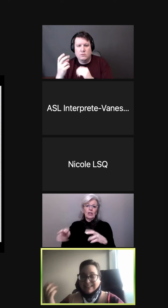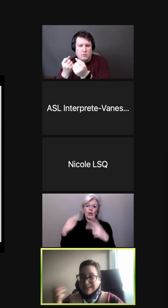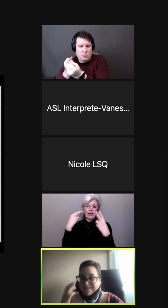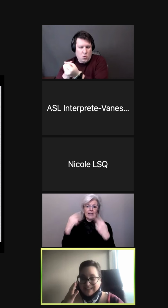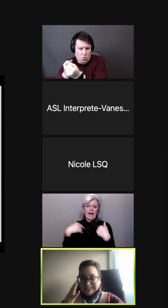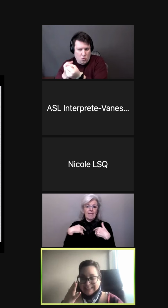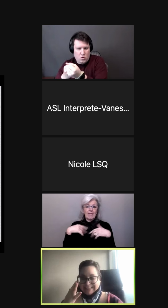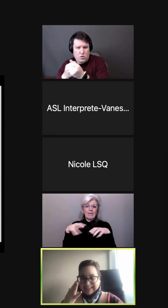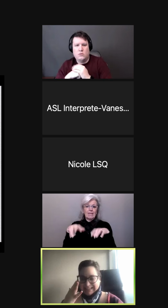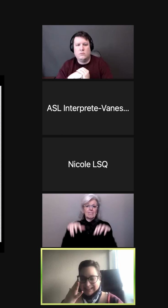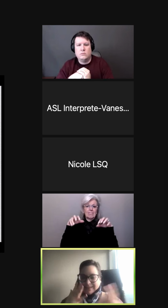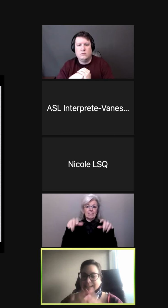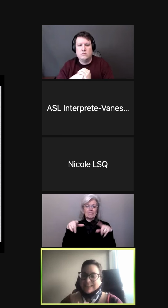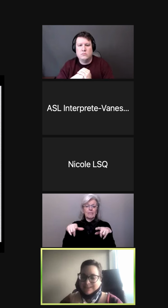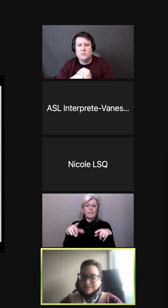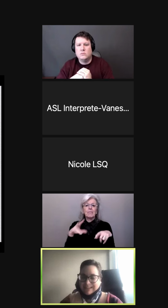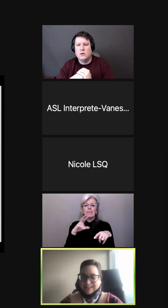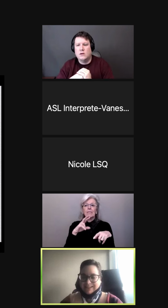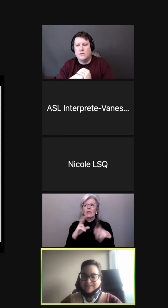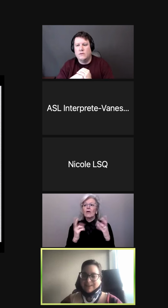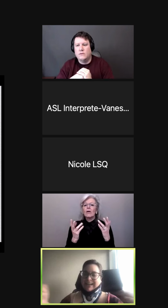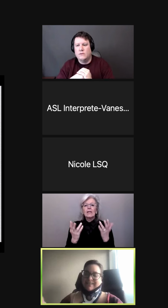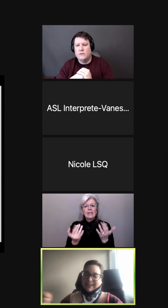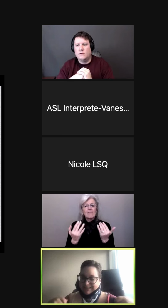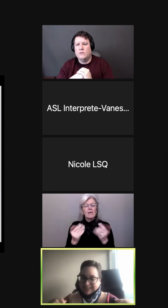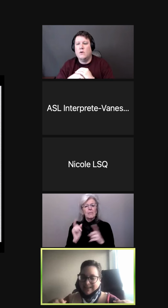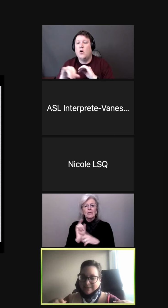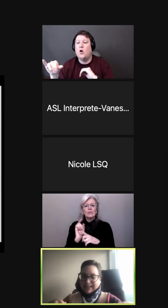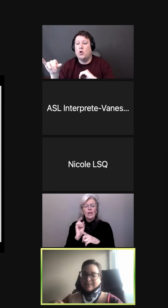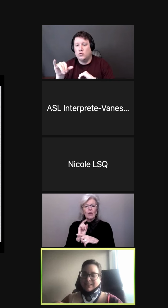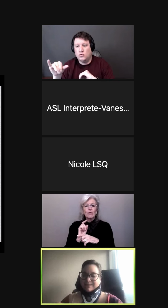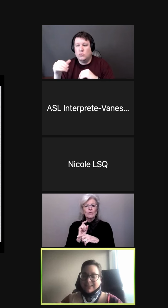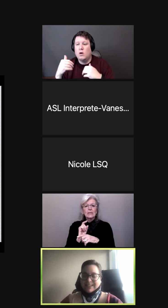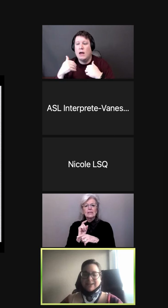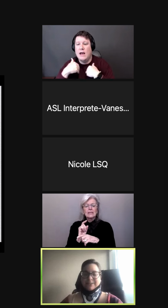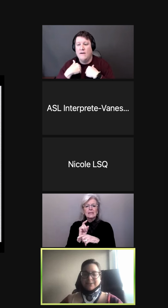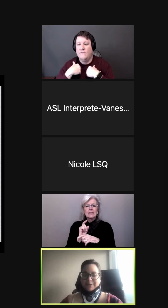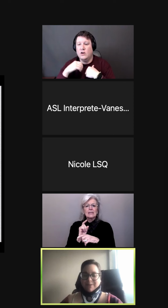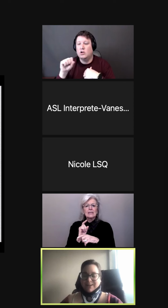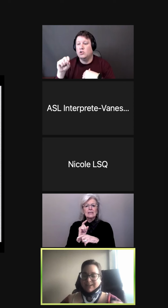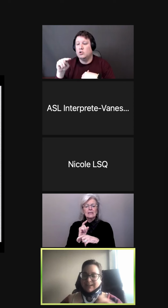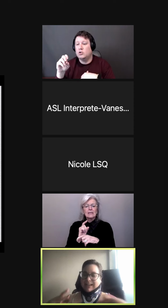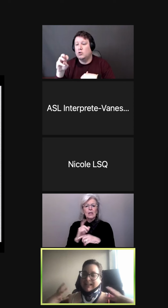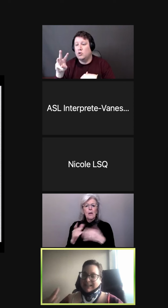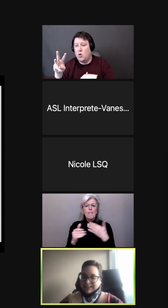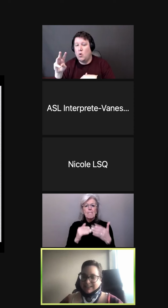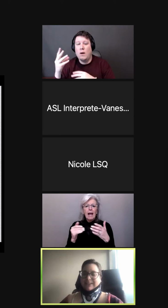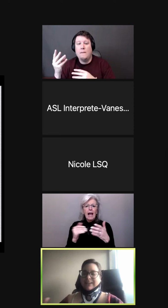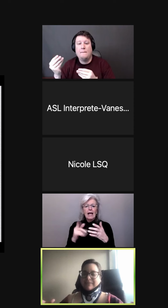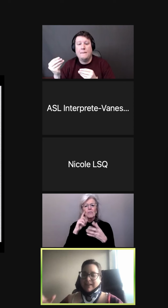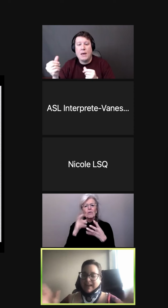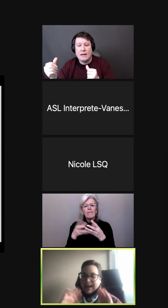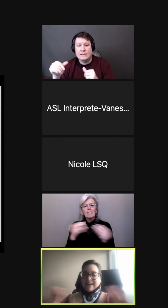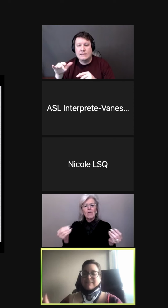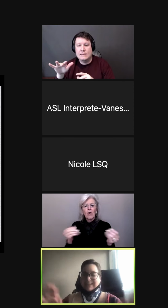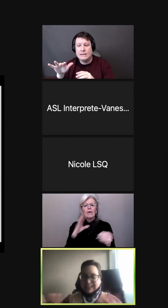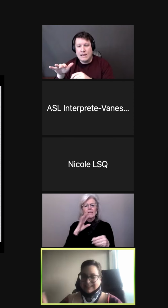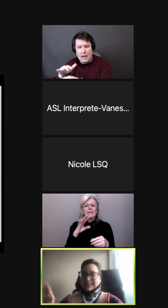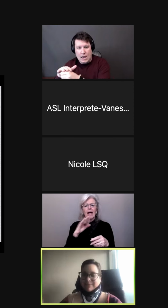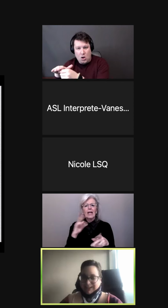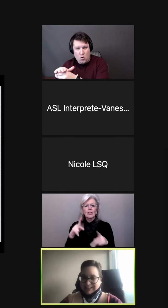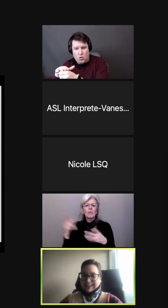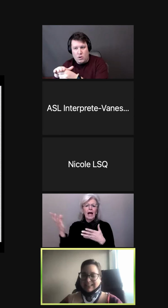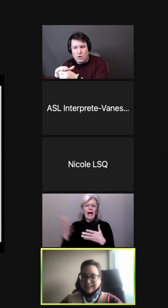On avait besoin également d'une station de fonte de neige pour tous ceux qui venaient avec un